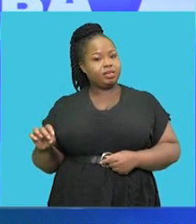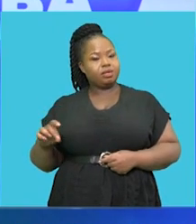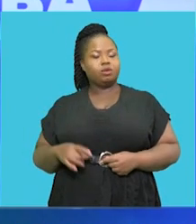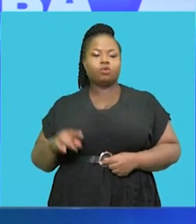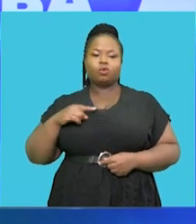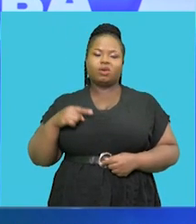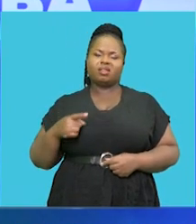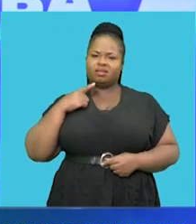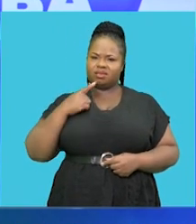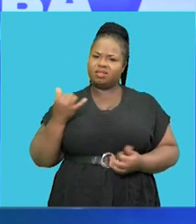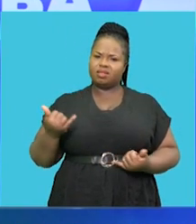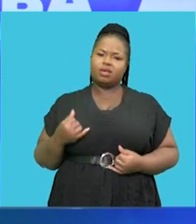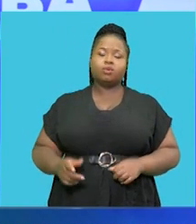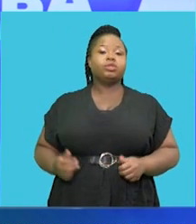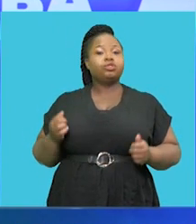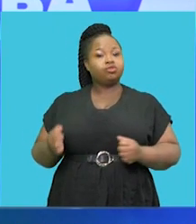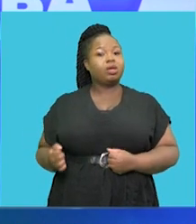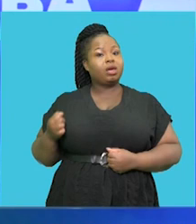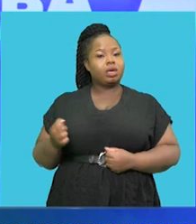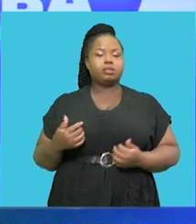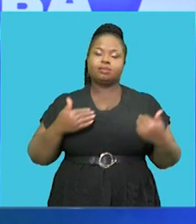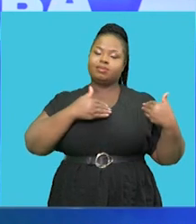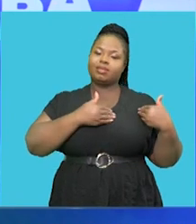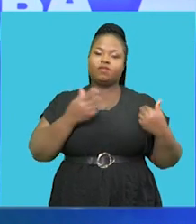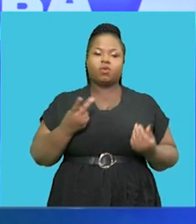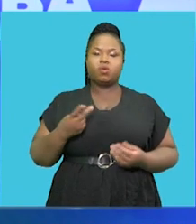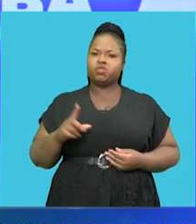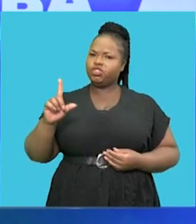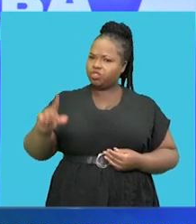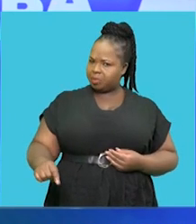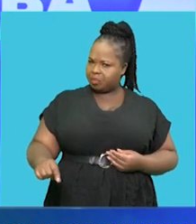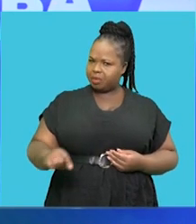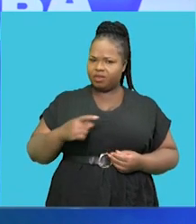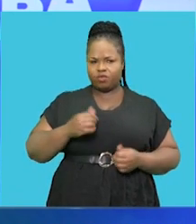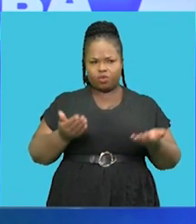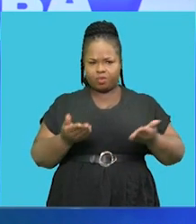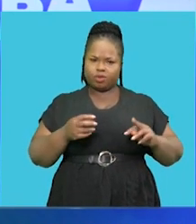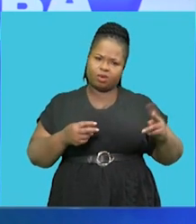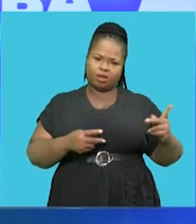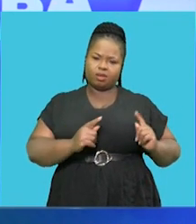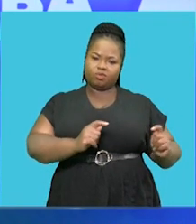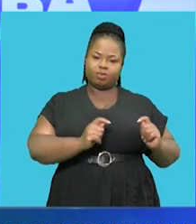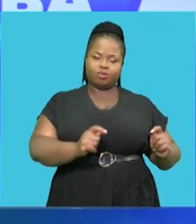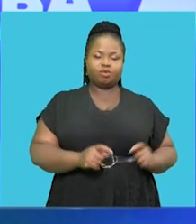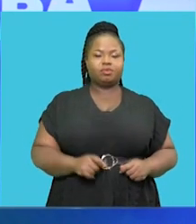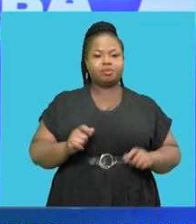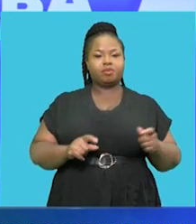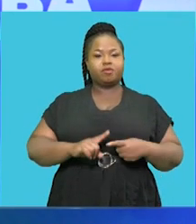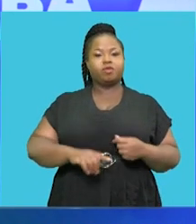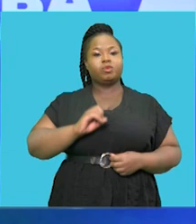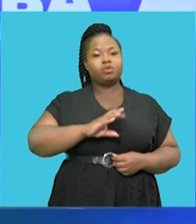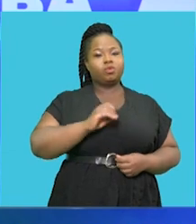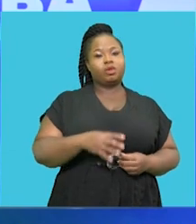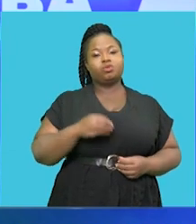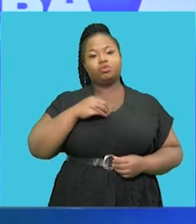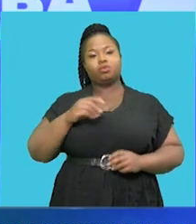beveze khona ukuthi-ke izitimela ziphephile kanti-ke futhi zibiza kahle uma ziqhathaniswa nezinye izithuthi. Laba abagibeli-ke abasuke eSoweto